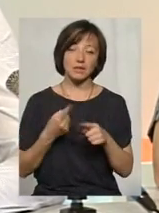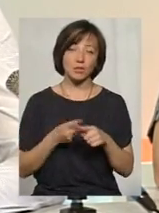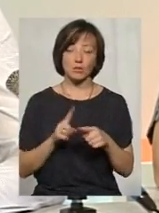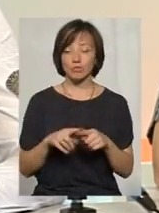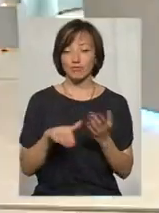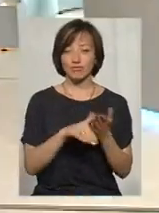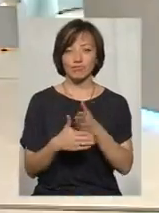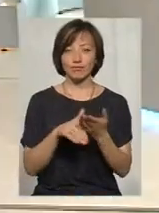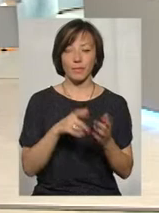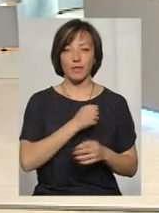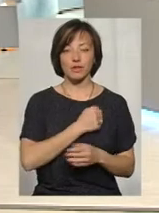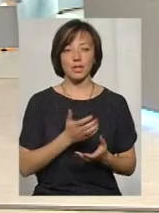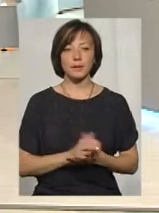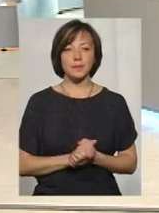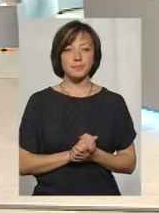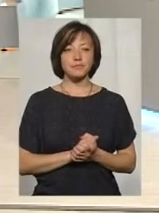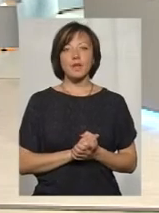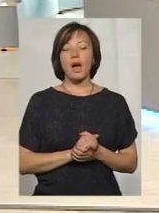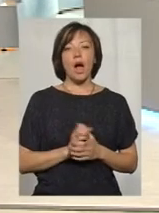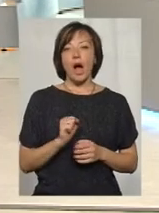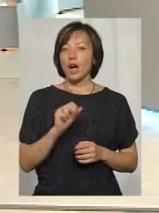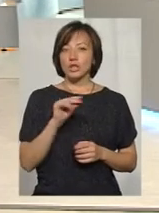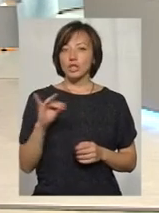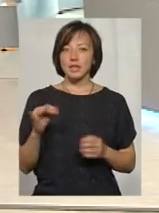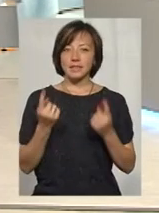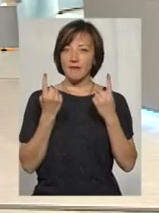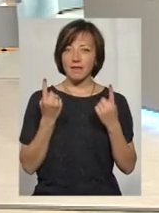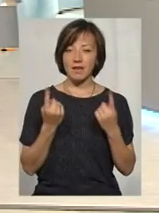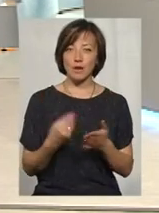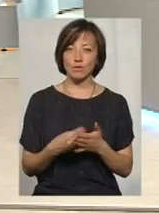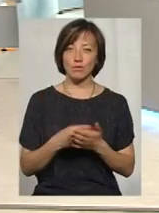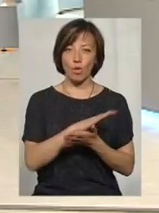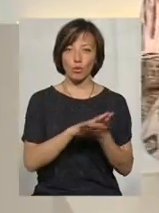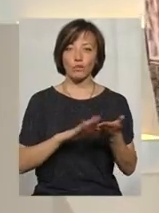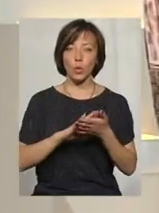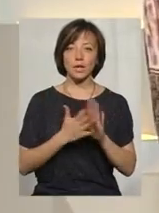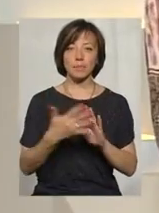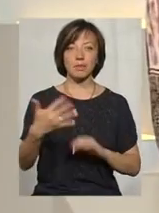рука руку миє, на жаль. А чи не завелика сума за продовження контракту в